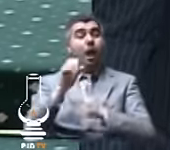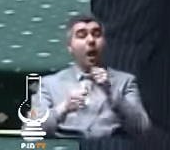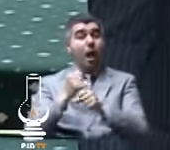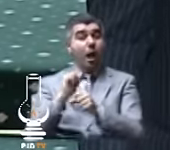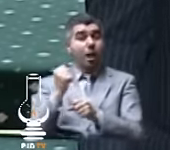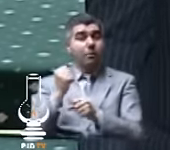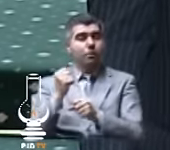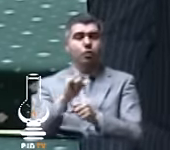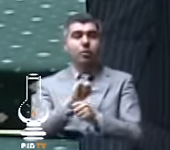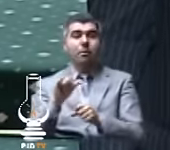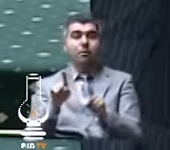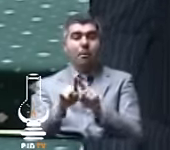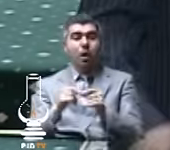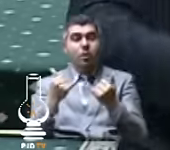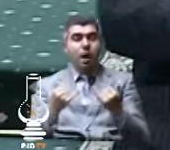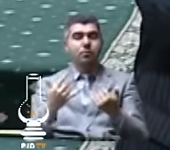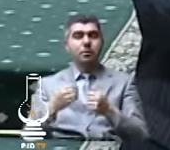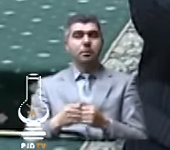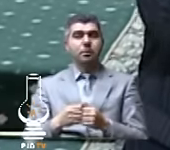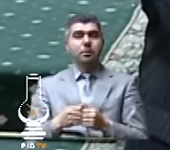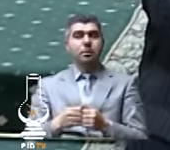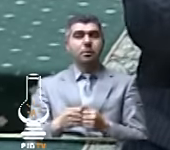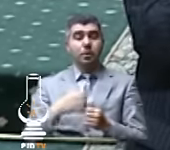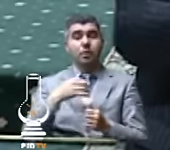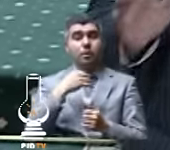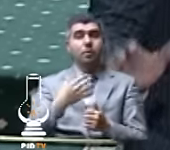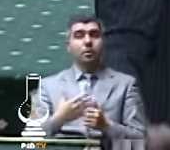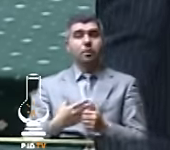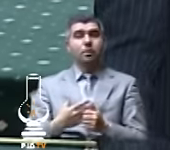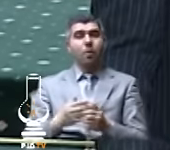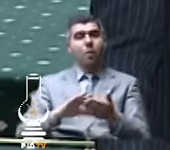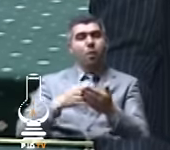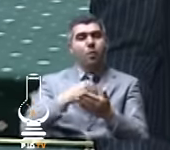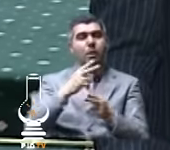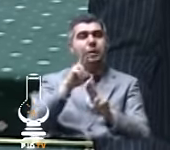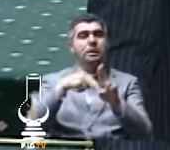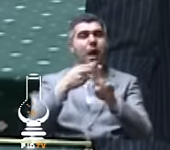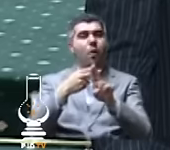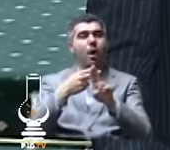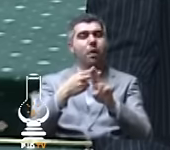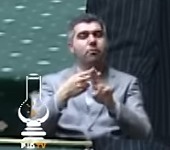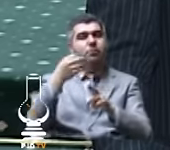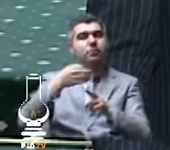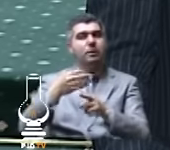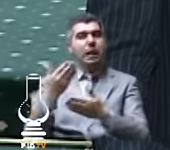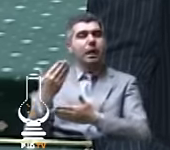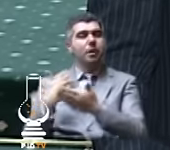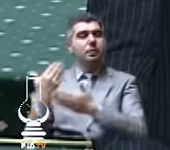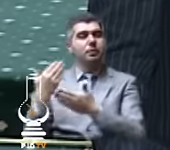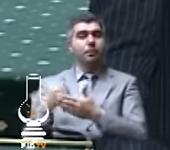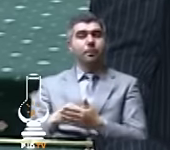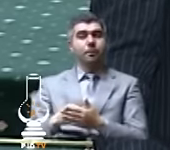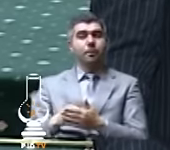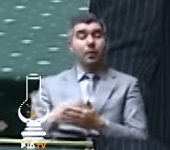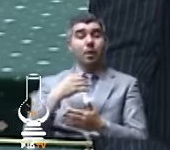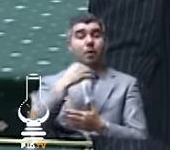بالأرقام، لأنها وهذا ربما جا وقتها، ماشي حتى لا ألوم أي طرف، جا وقتها. ثم حنا الآن التصور اللي عندنا